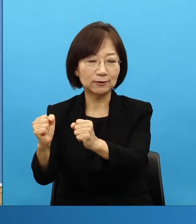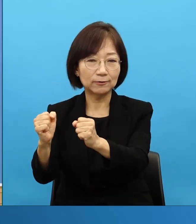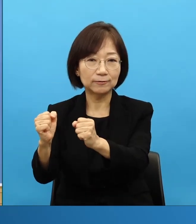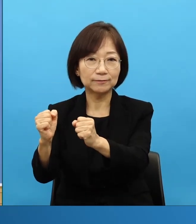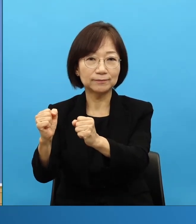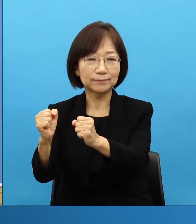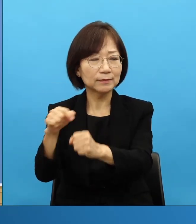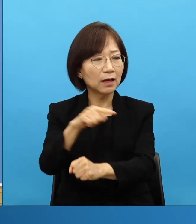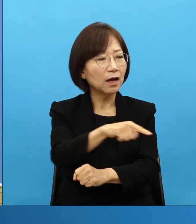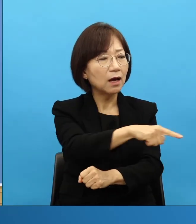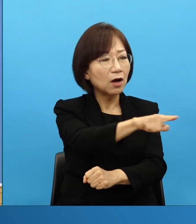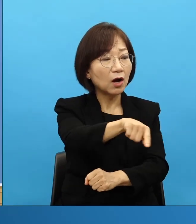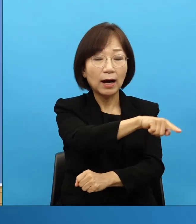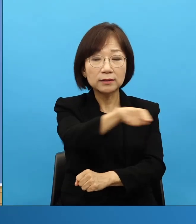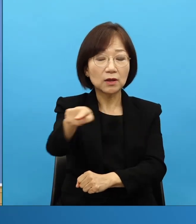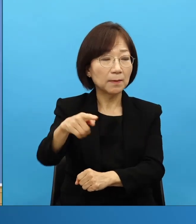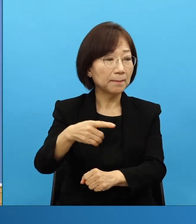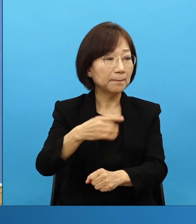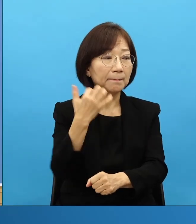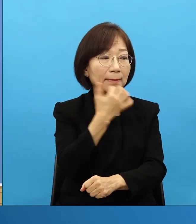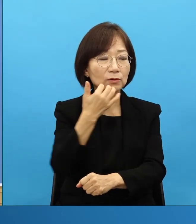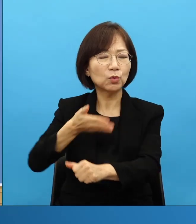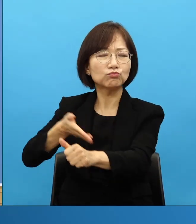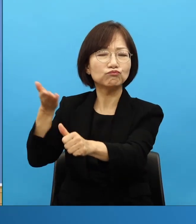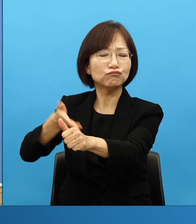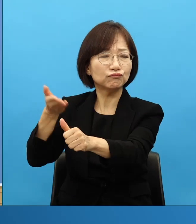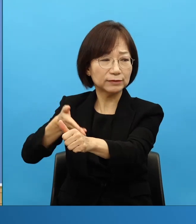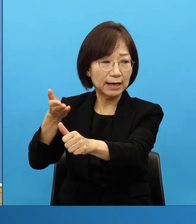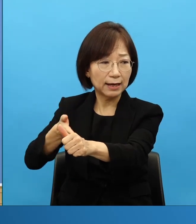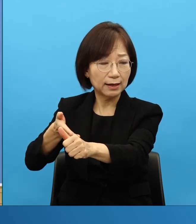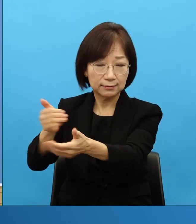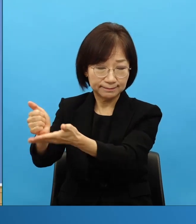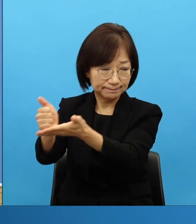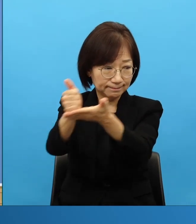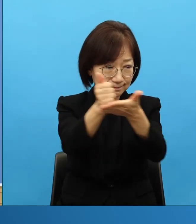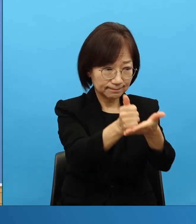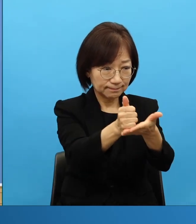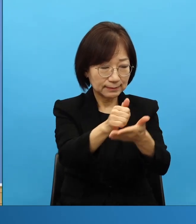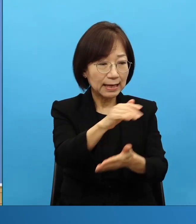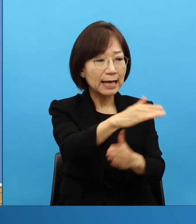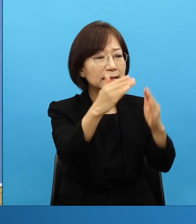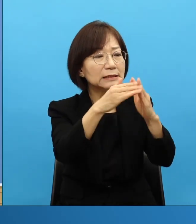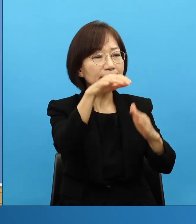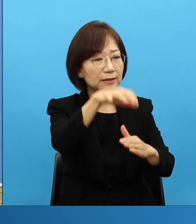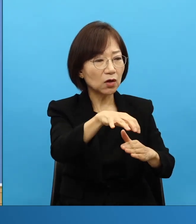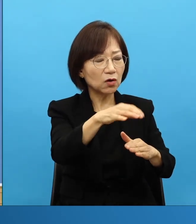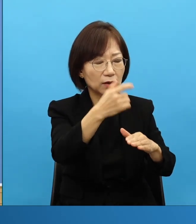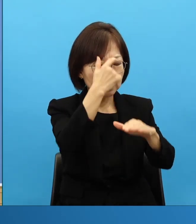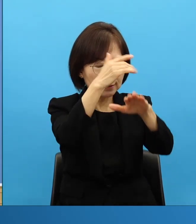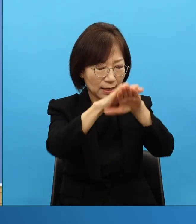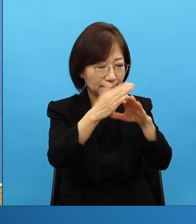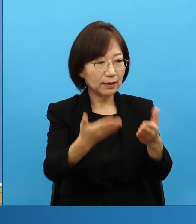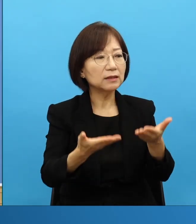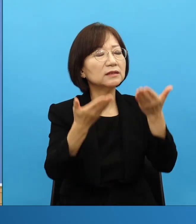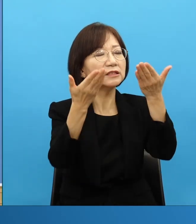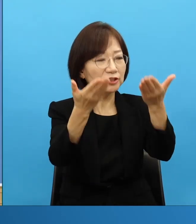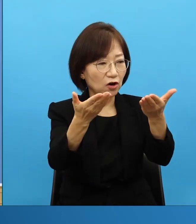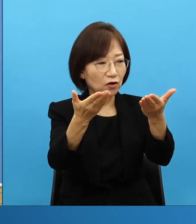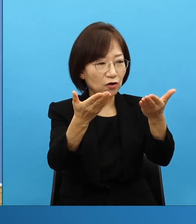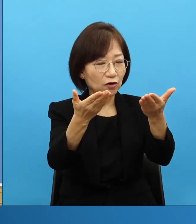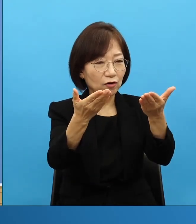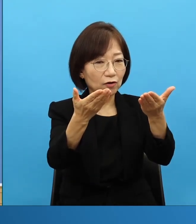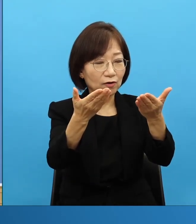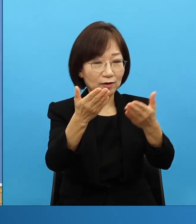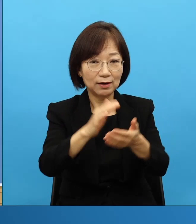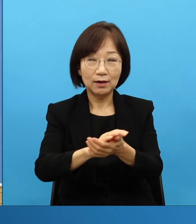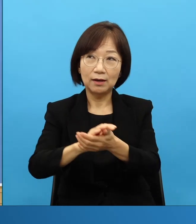그래서 베드로를 청하여 예수 믿고 집에서 예배를 드리라 So ask 하는 for- 걸 환상을 봤잖아요. And